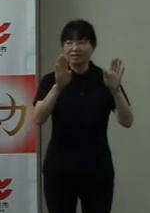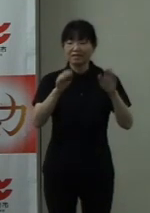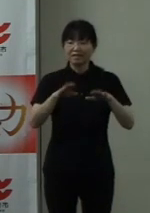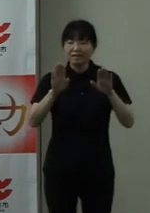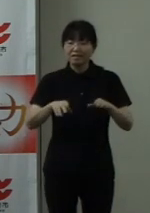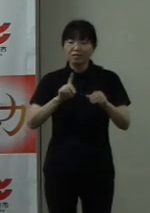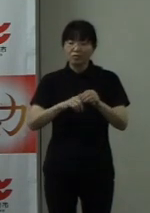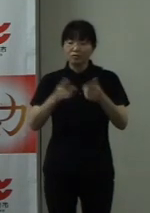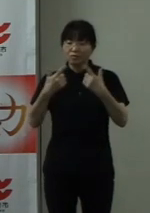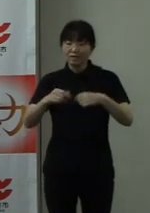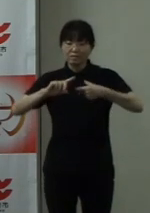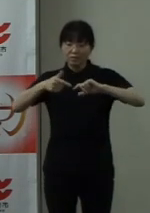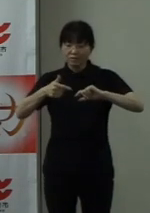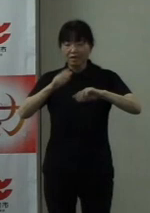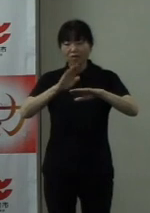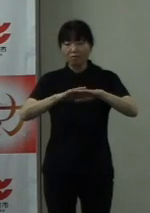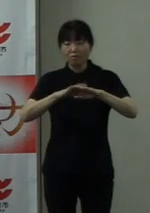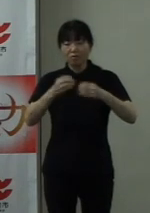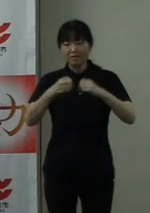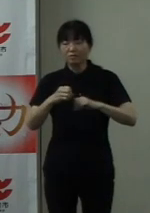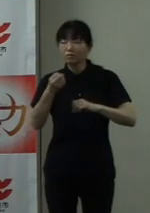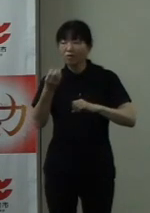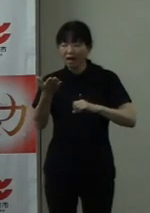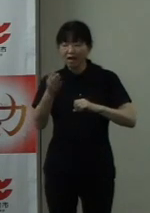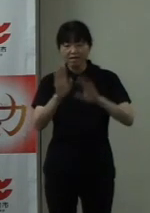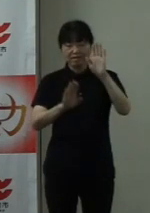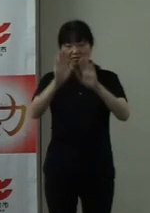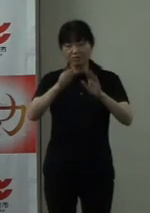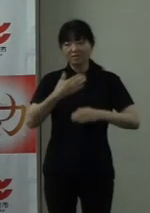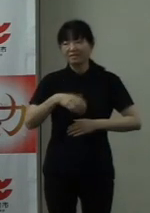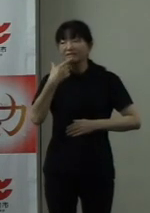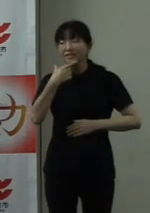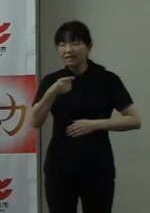とは例年とは違ったことを、やるのに関したら教えていただきたいなと思